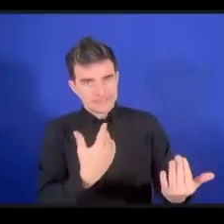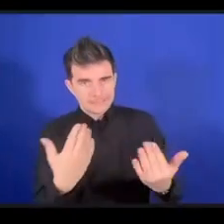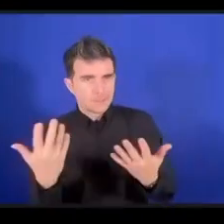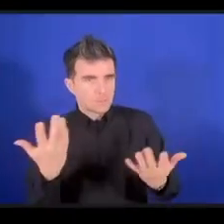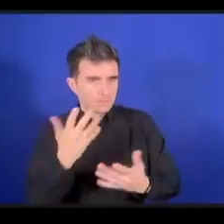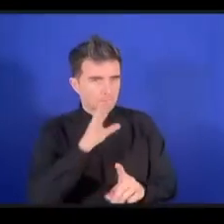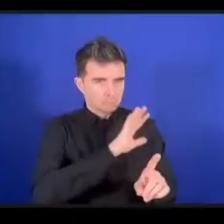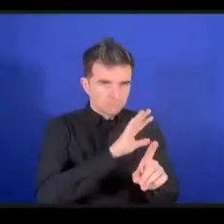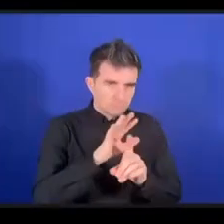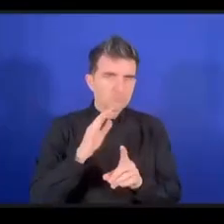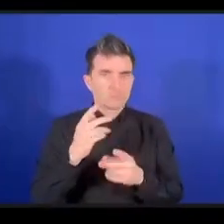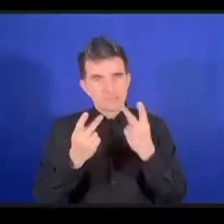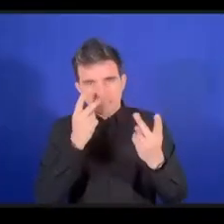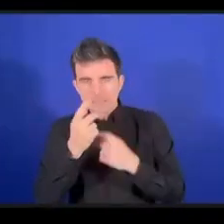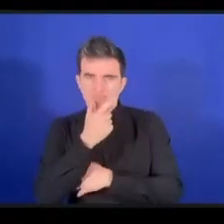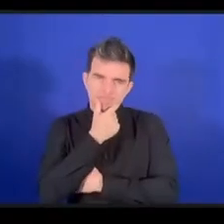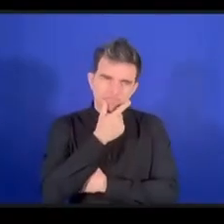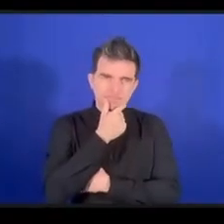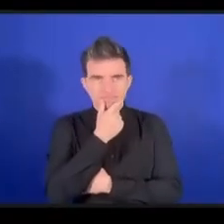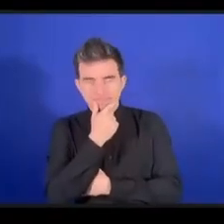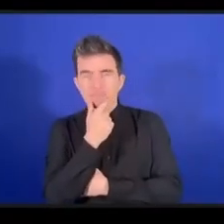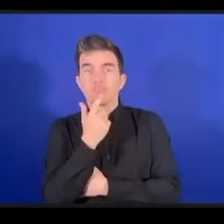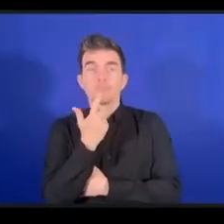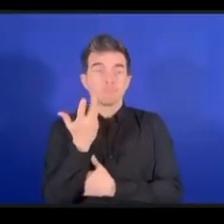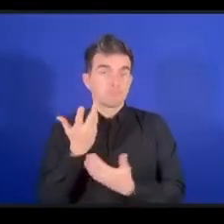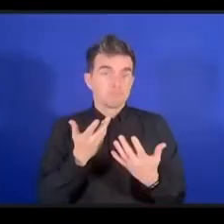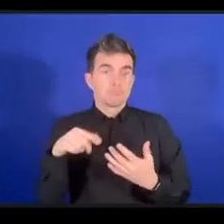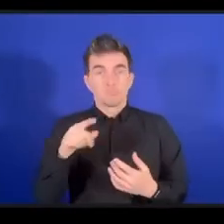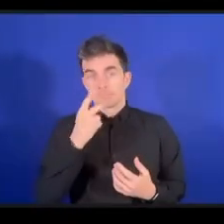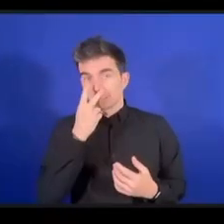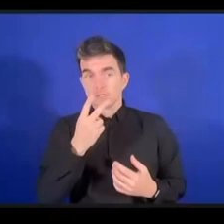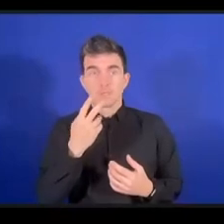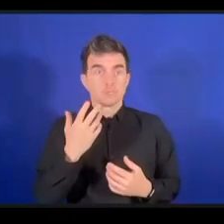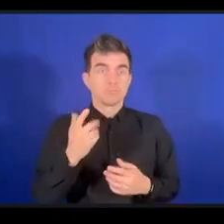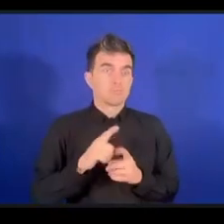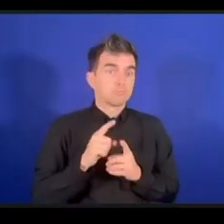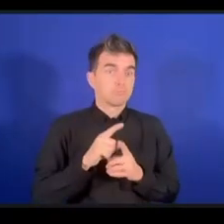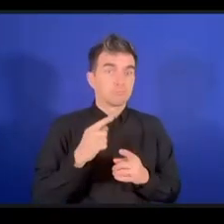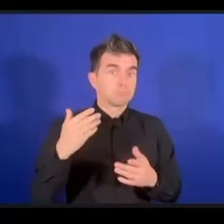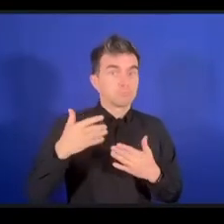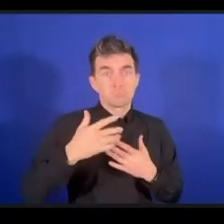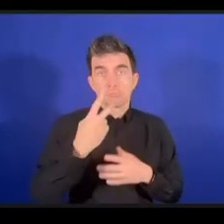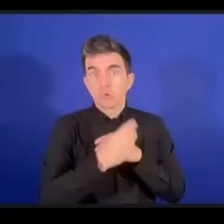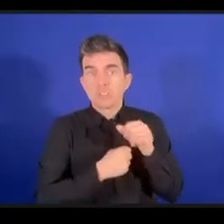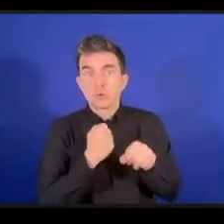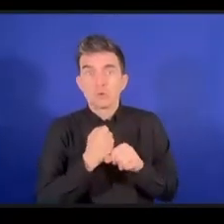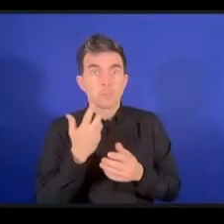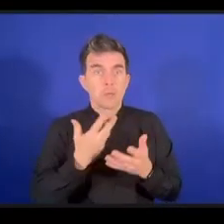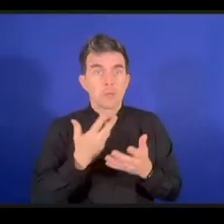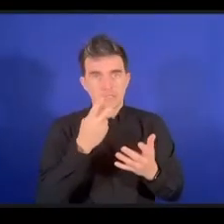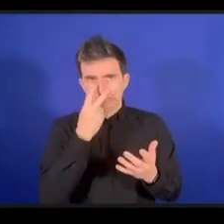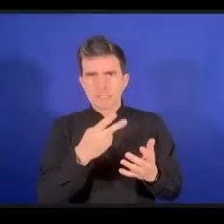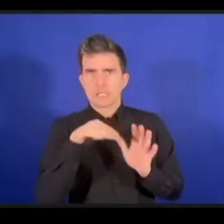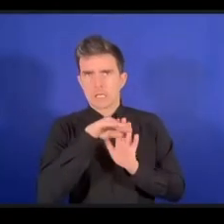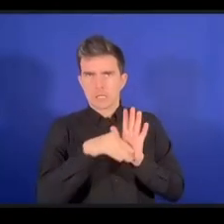来了解，所以呢，应该让这个立法部门的人也来参加。好的，谢谢。